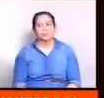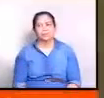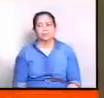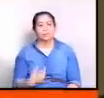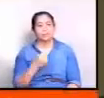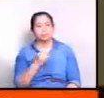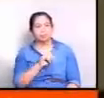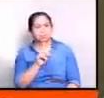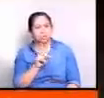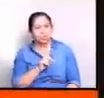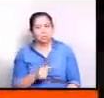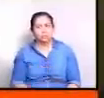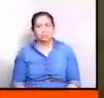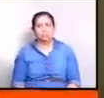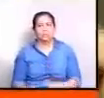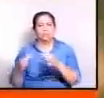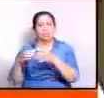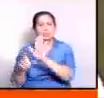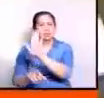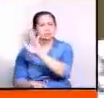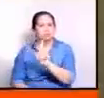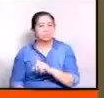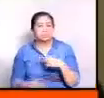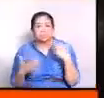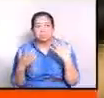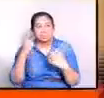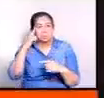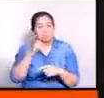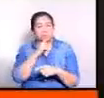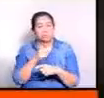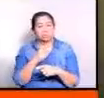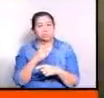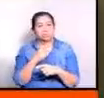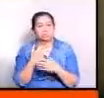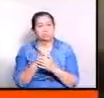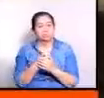How many do you have, sir? You have 13, you have more. Just the same number, sir. Well, I know for a fact that